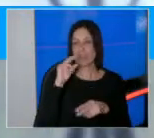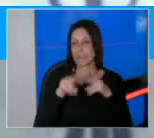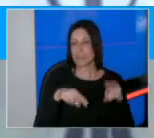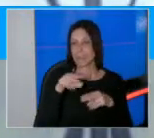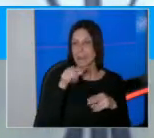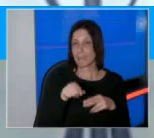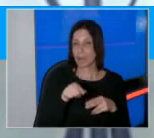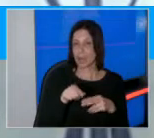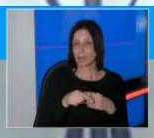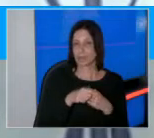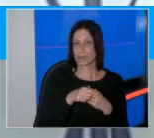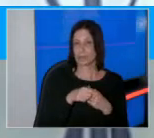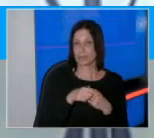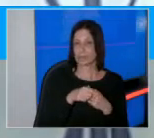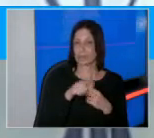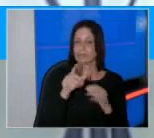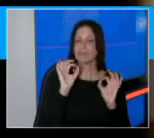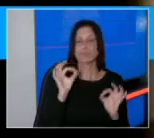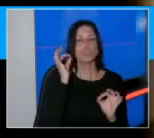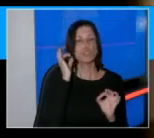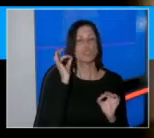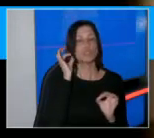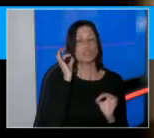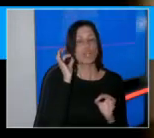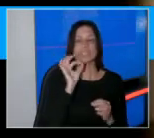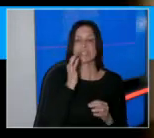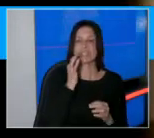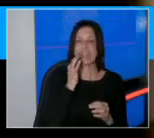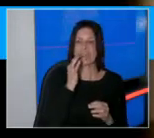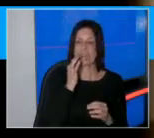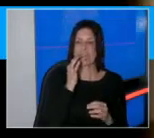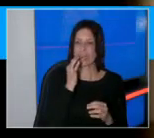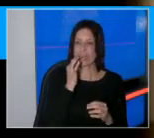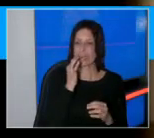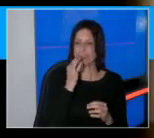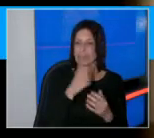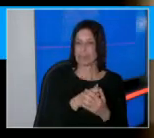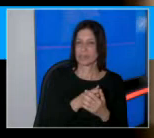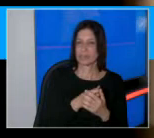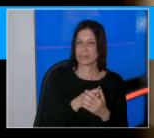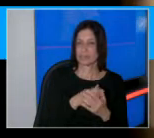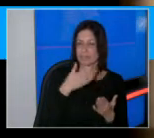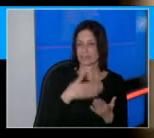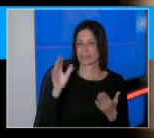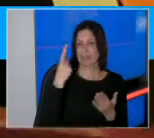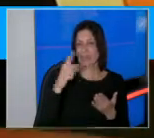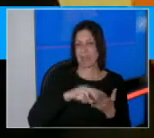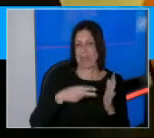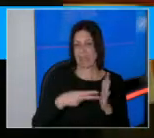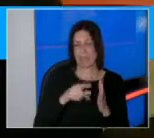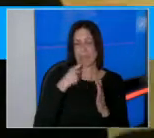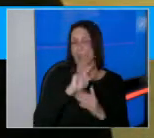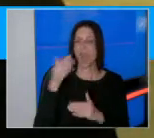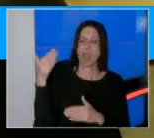בו, ובו באמת אישה צעירה נדחתה מאחד מהחדרים, נאמר לה לא להגיע בגלל